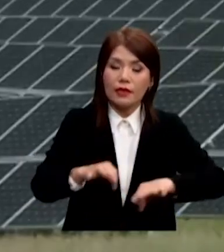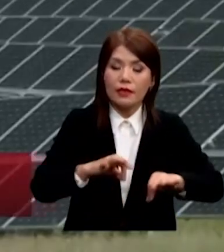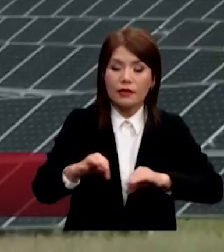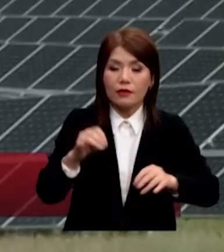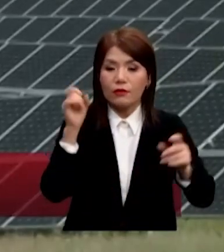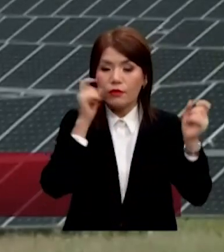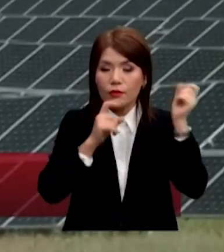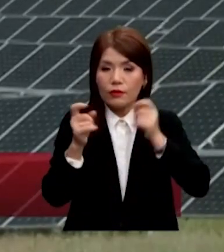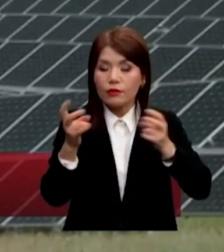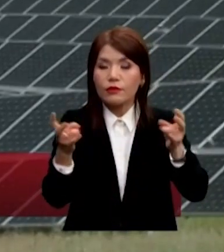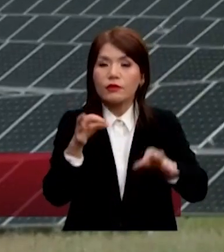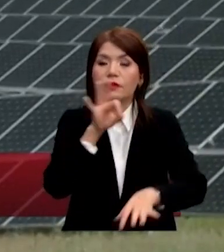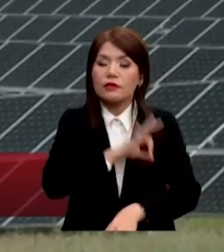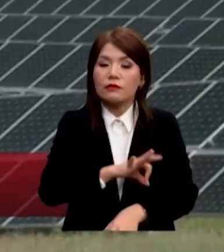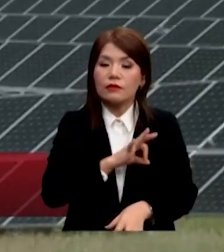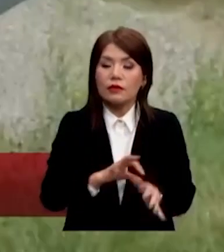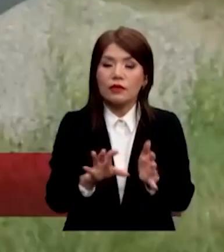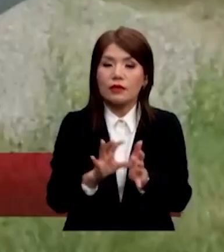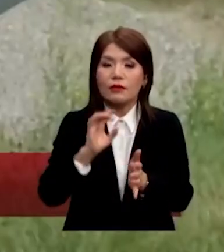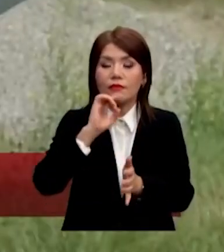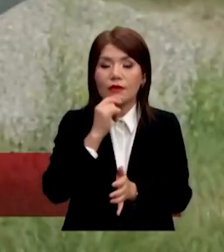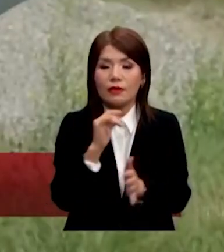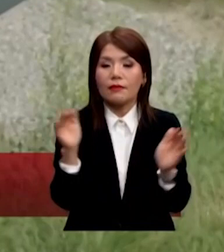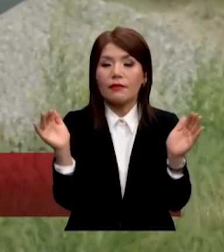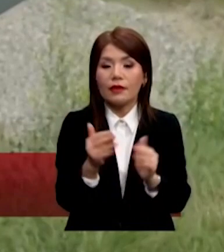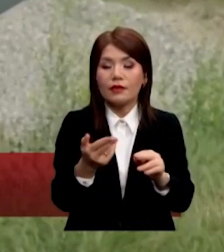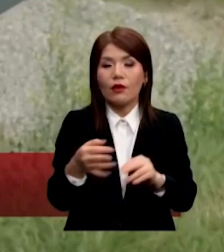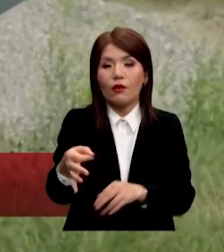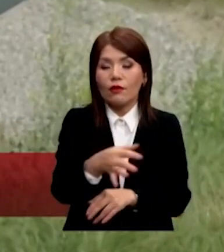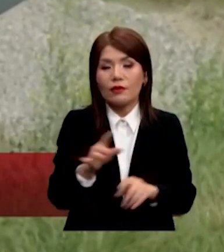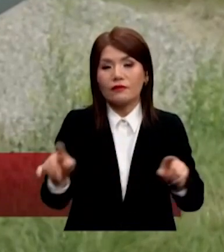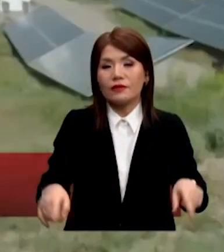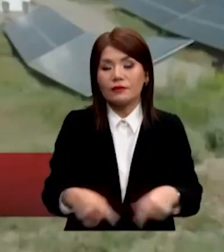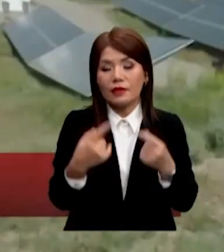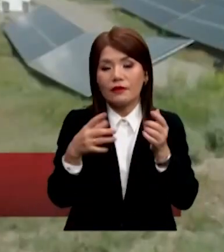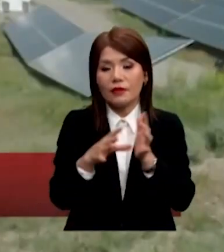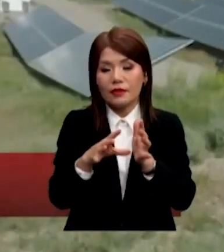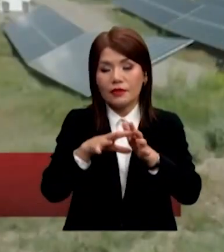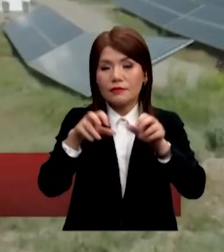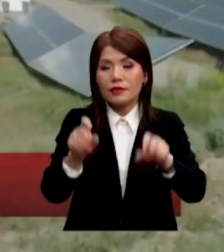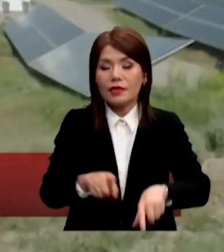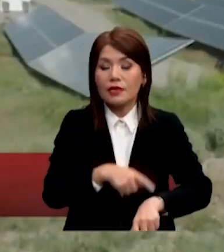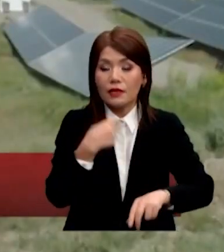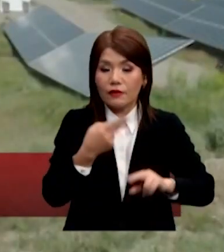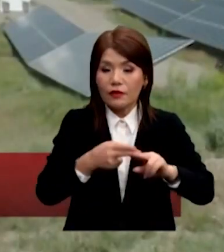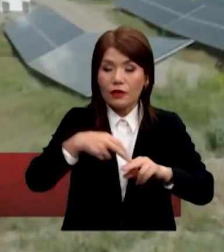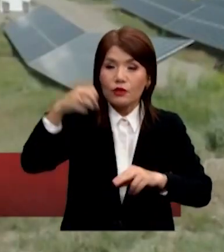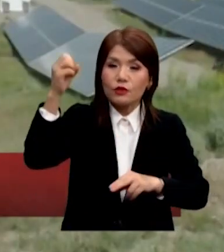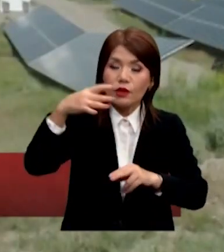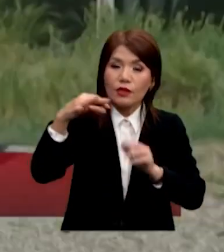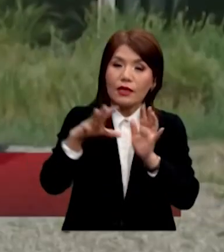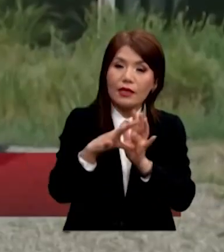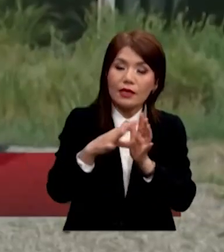Тем временем в рамках энергоэффективности рассматриваются и маломасштабные проекты в области возобновляемой энергетики. Специалисты выявили, что солнечные электростанции